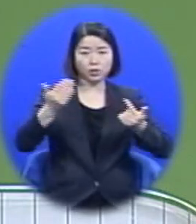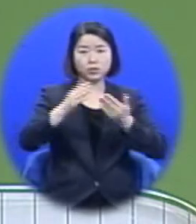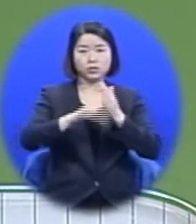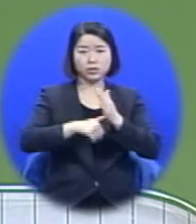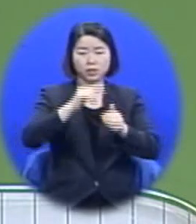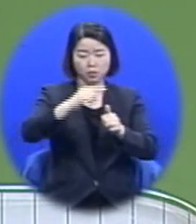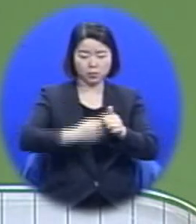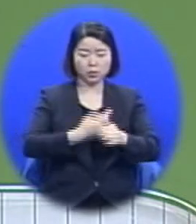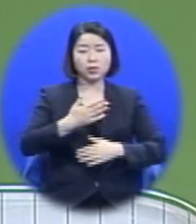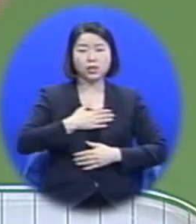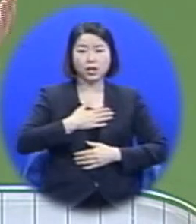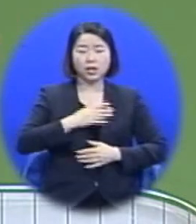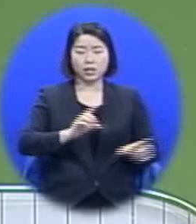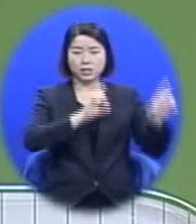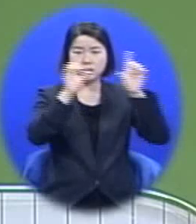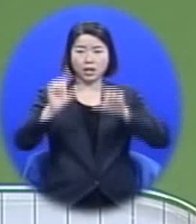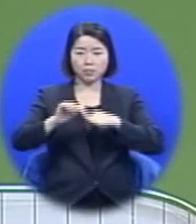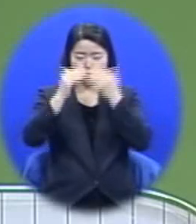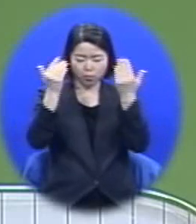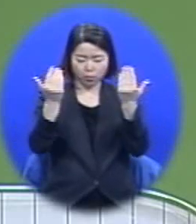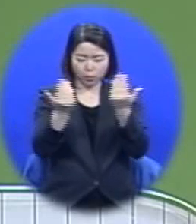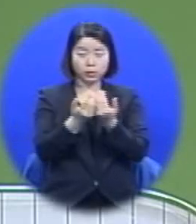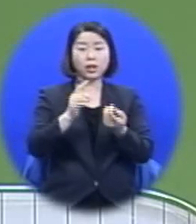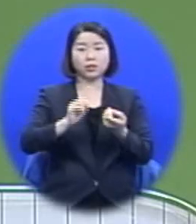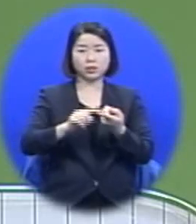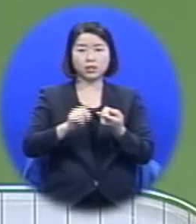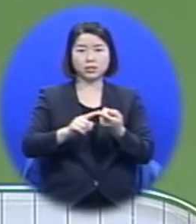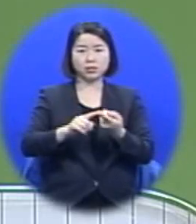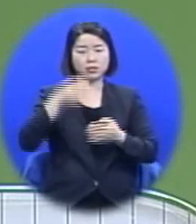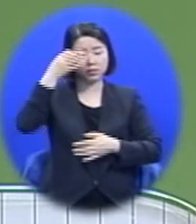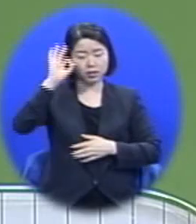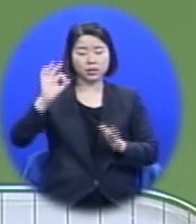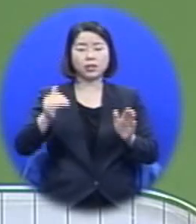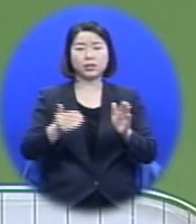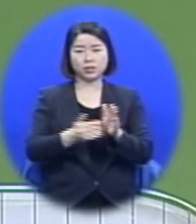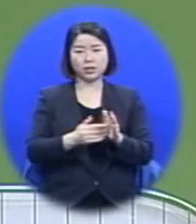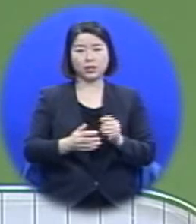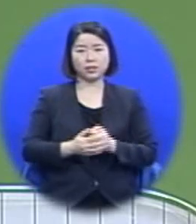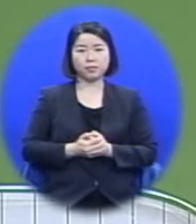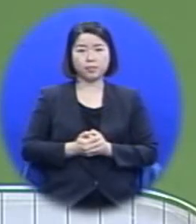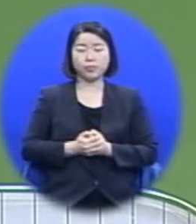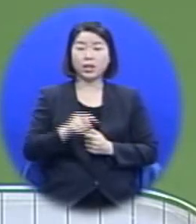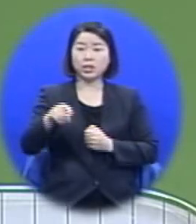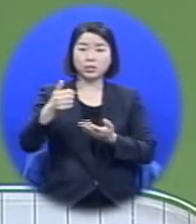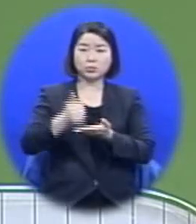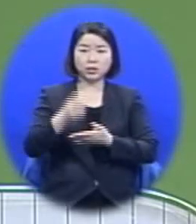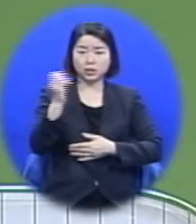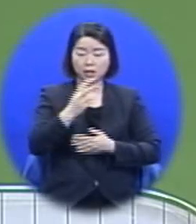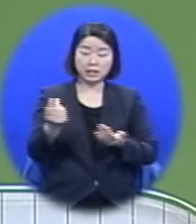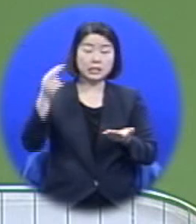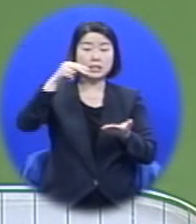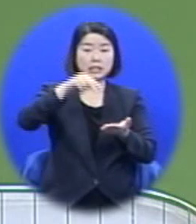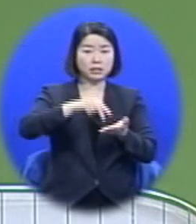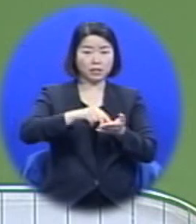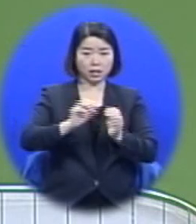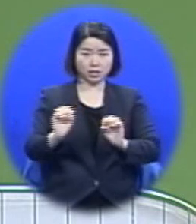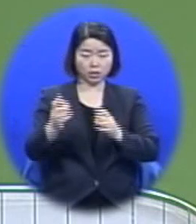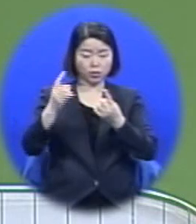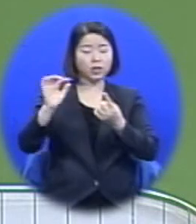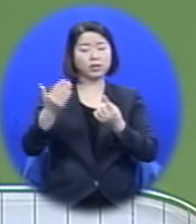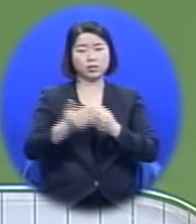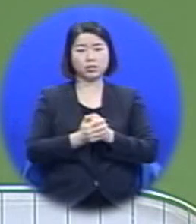내게 예수님이 나의 삶의 전부라는 사실을 깨달았다 그분이 다시 일어나는 계획이에요